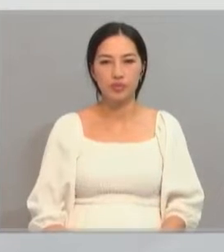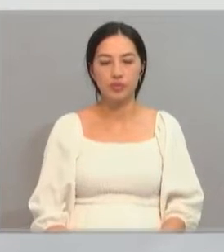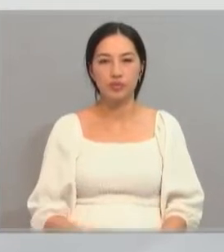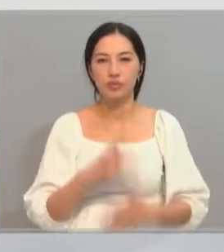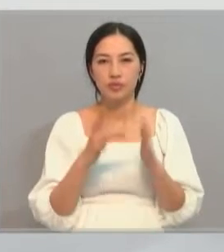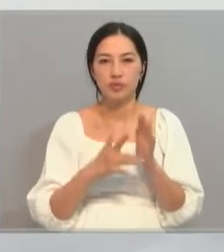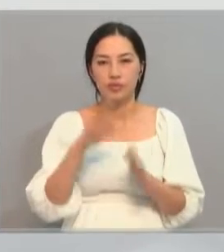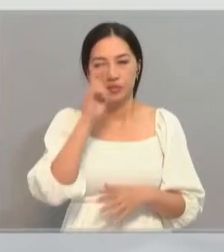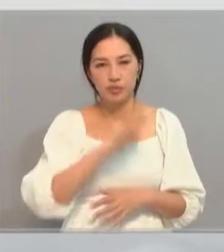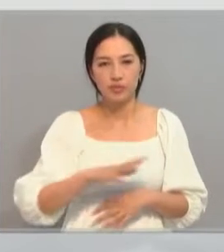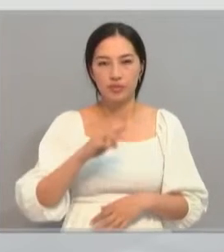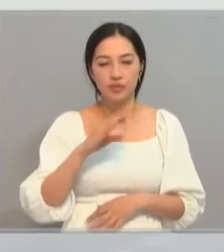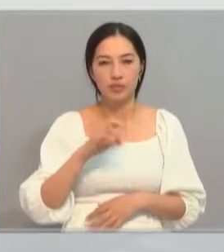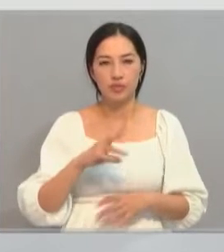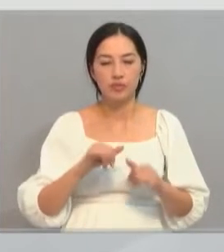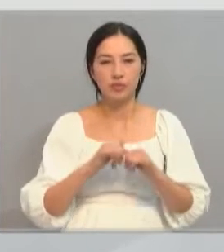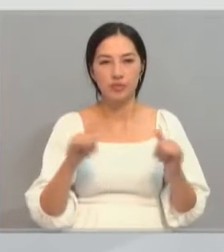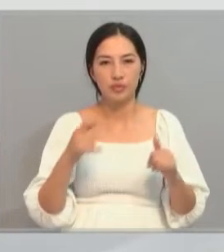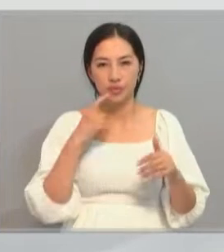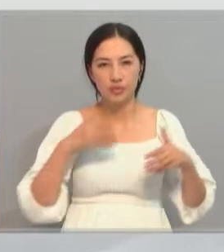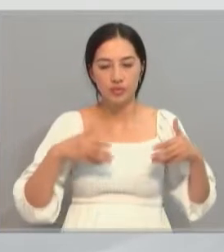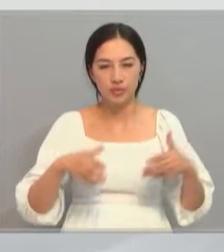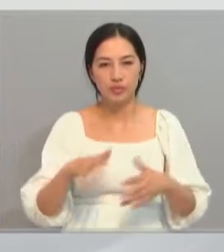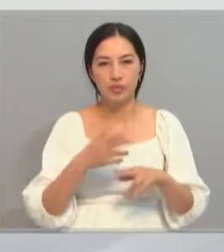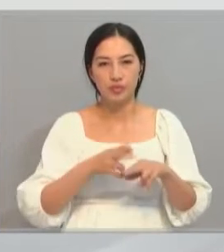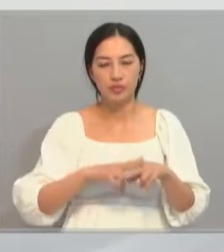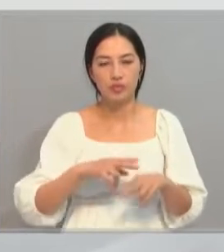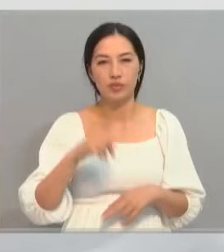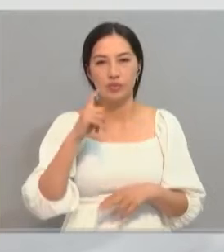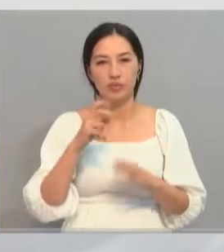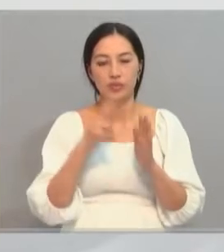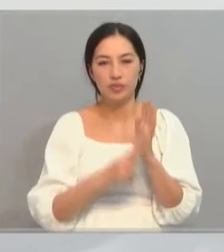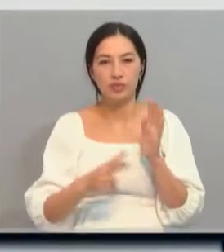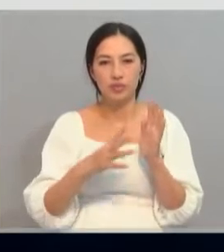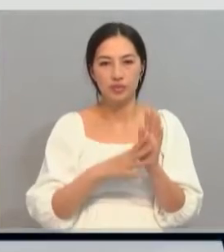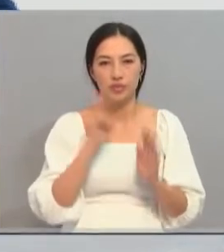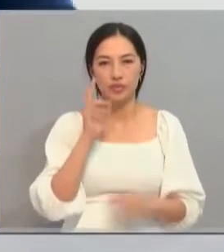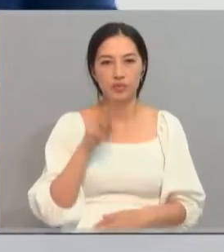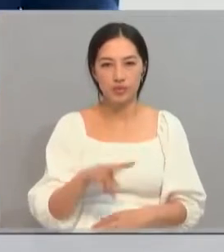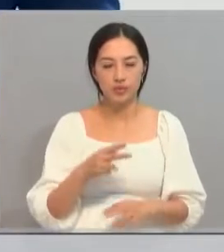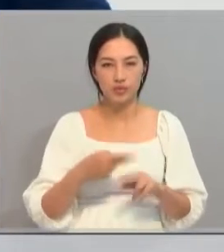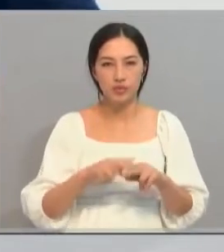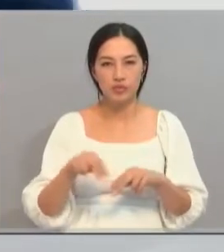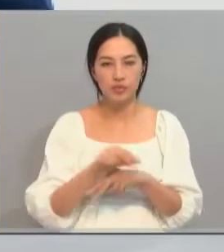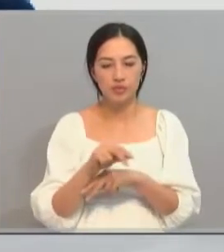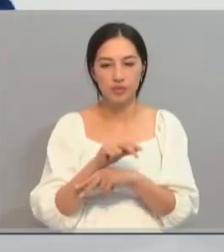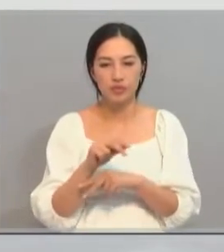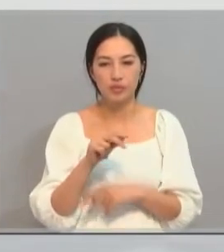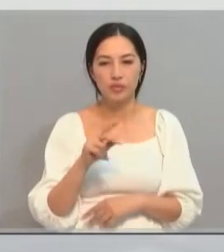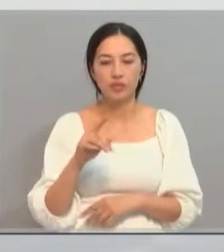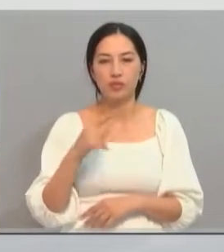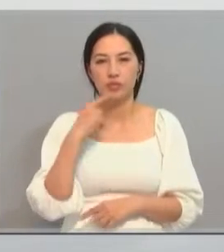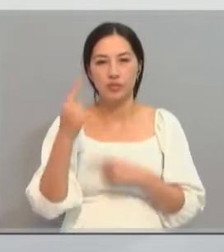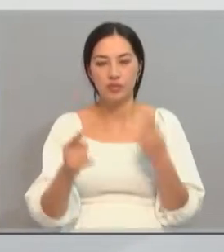В городе увеличились темпы строительства дорог. В прошлом году введено в эксплуатацию 189 километров дорог. Приоритет отдан ремонту дорог